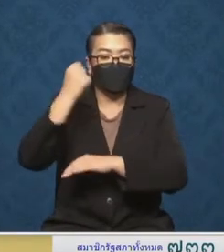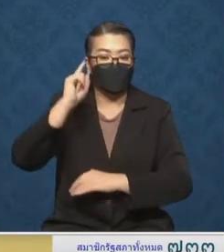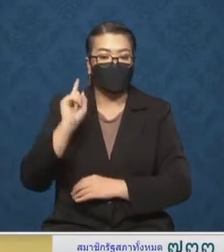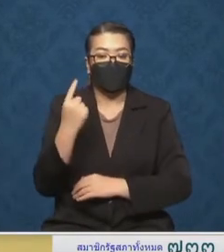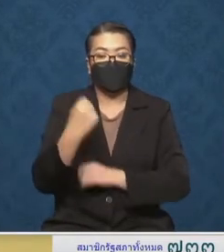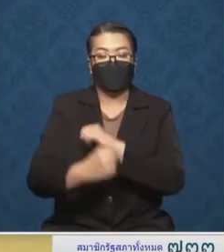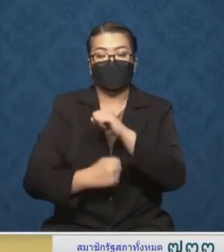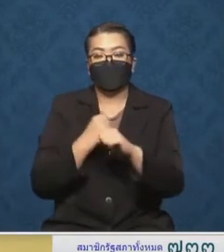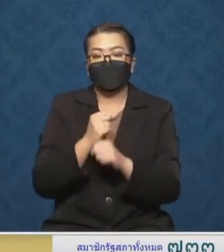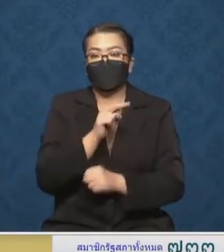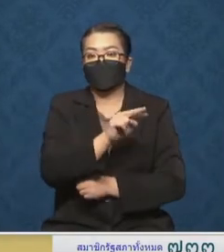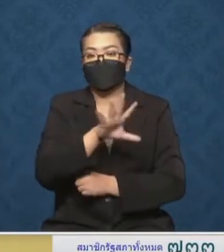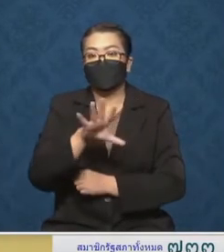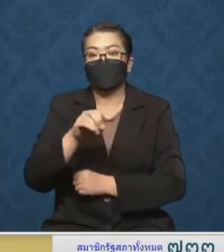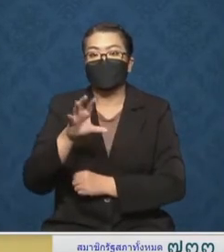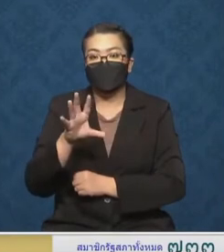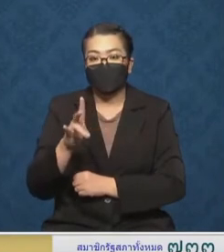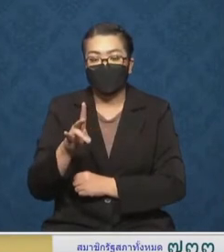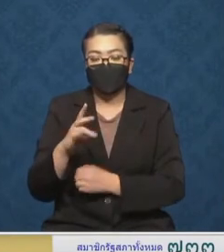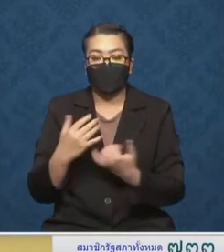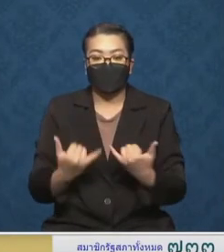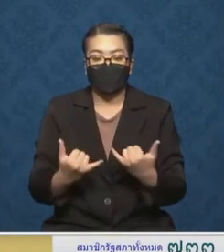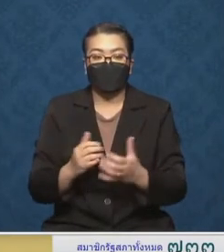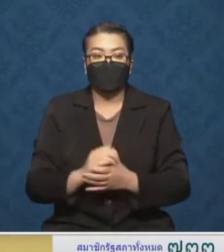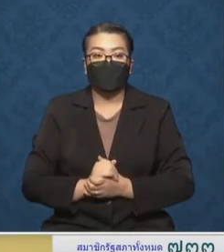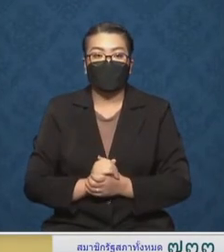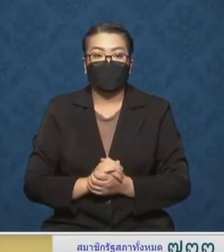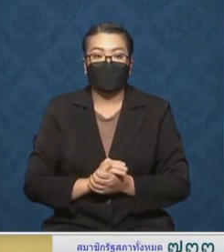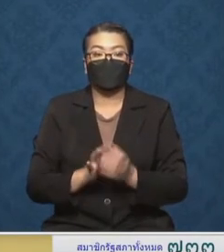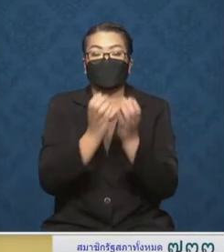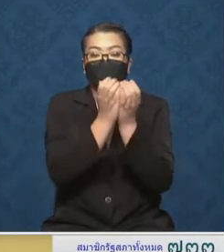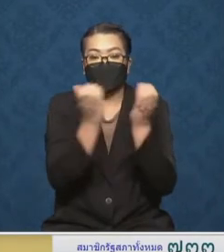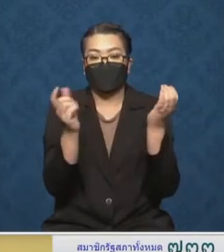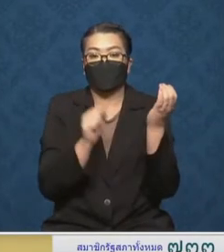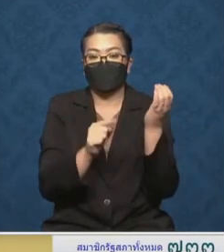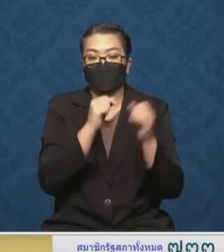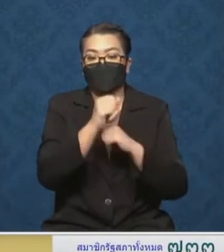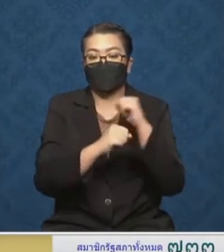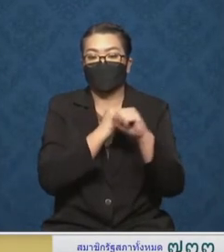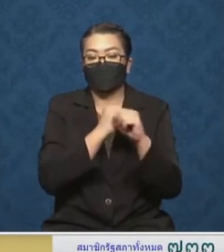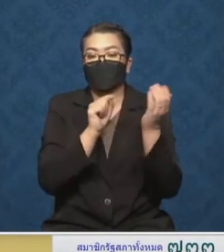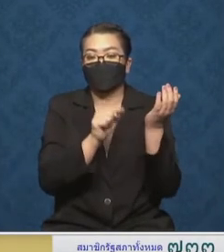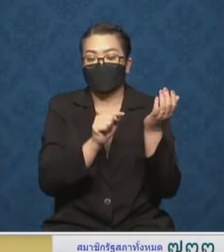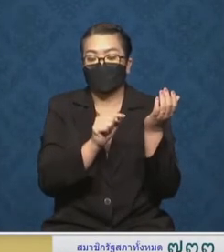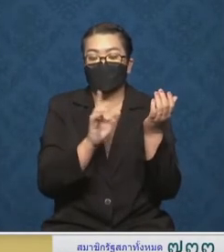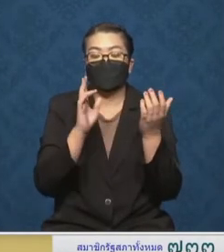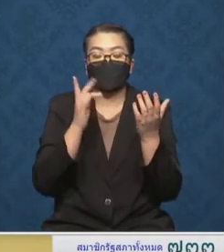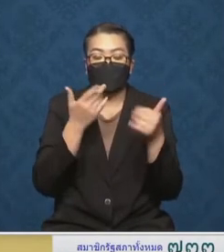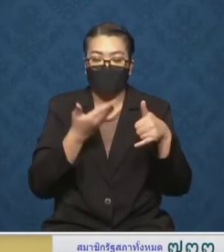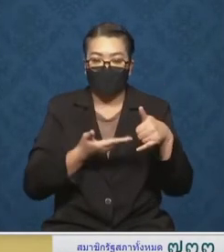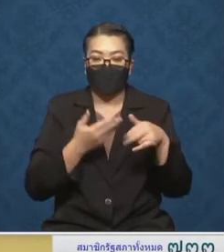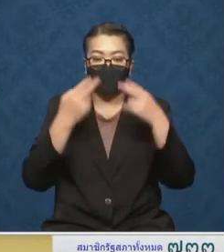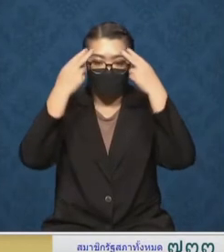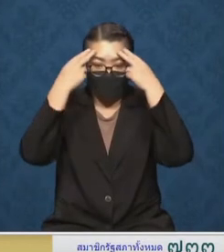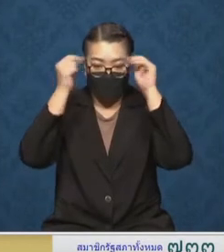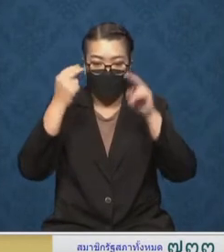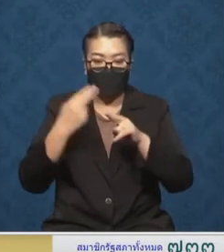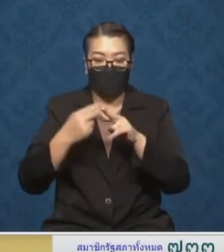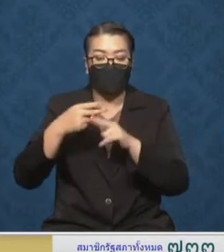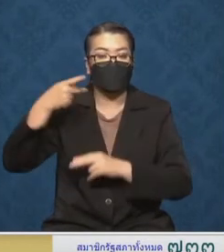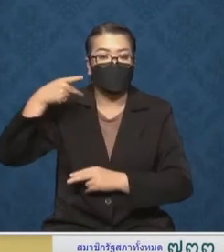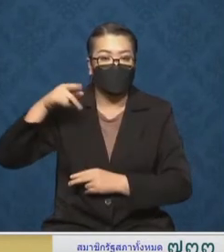2557อันเป็นที่มาของราชธรรมนูญฉบับคสชและนายกรัฐมนตรีที่ชื่อพลเอก